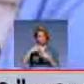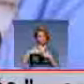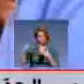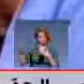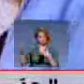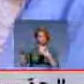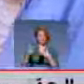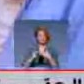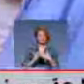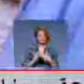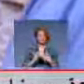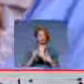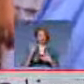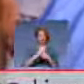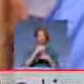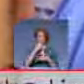وألعابهم وأذاهم.